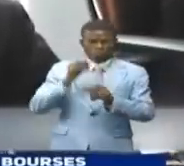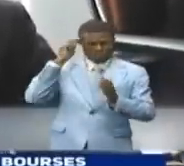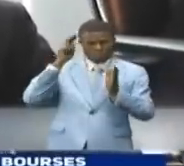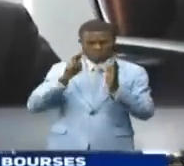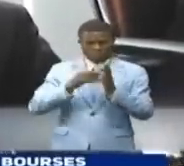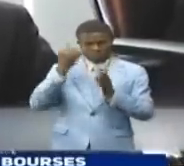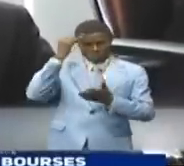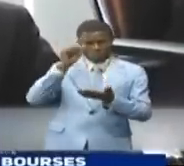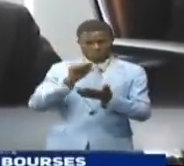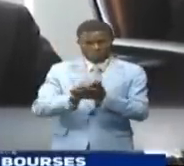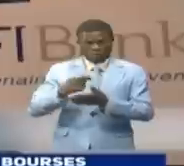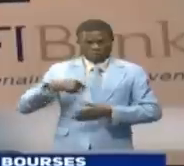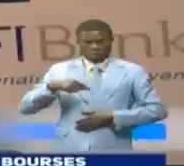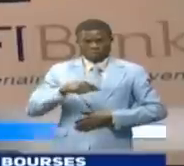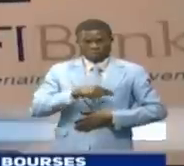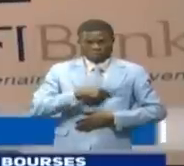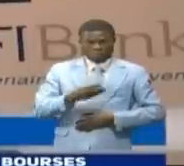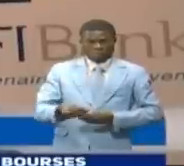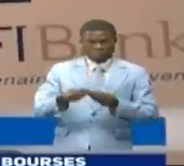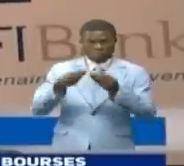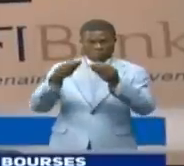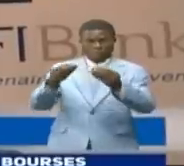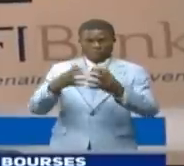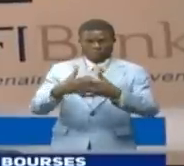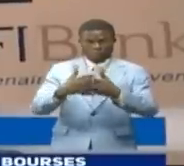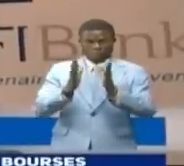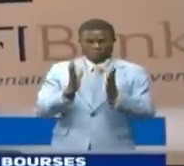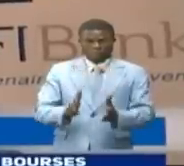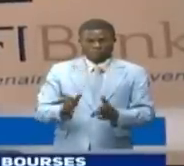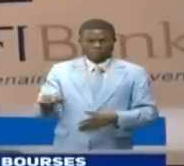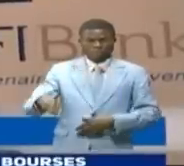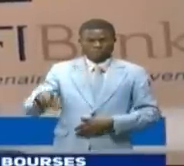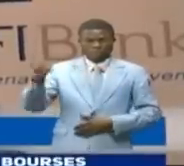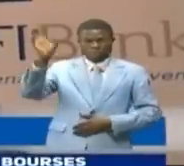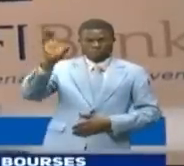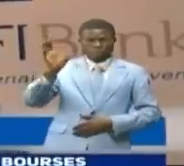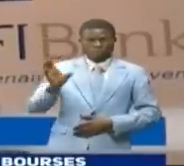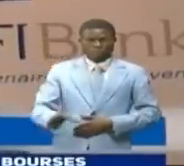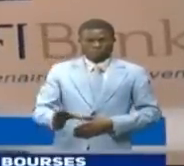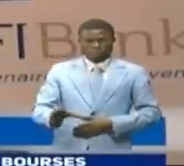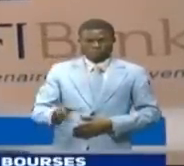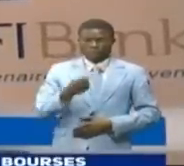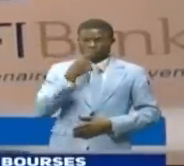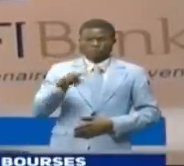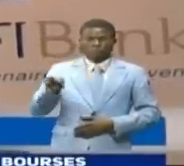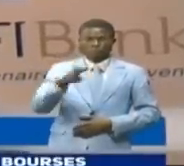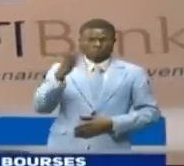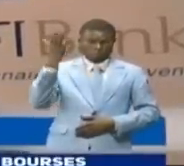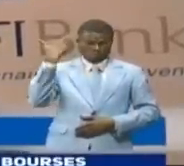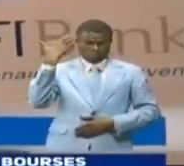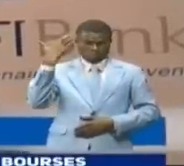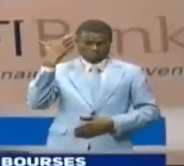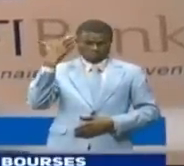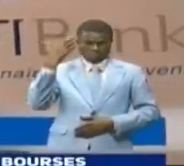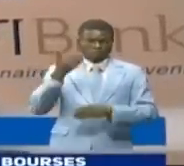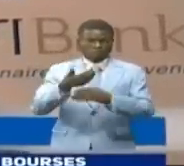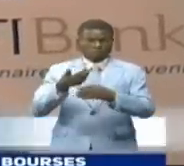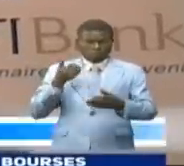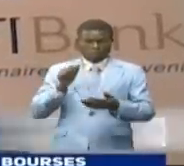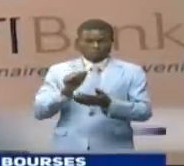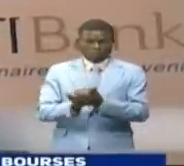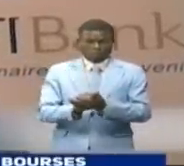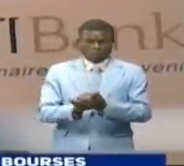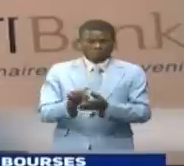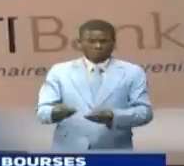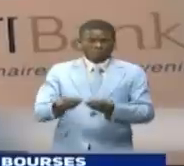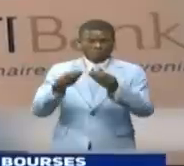titre que nous avons noué ce partenariat avec la province du Congo central. Et comme je le disais, nous en avons d'autres qui vont